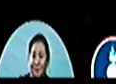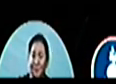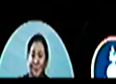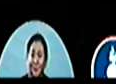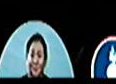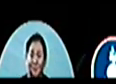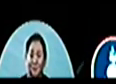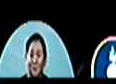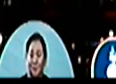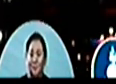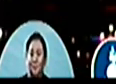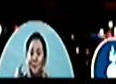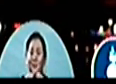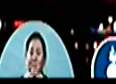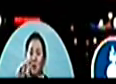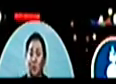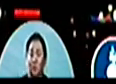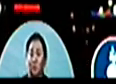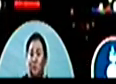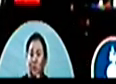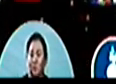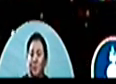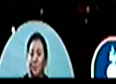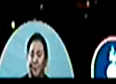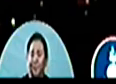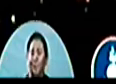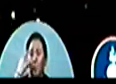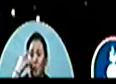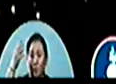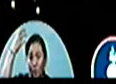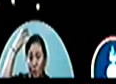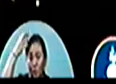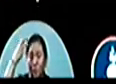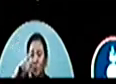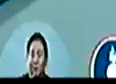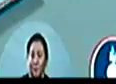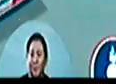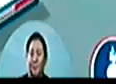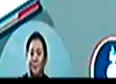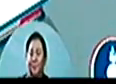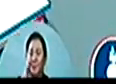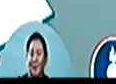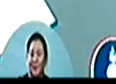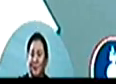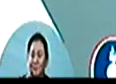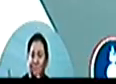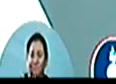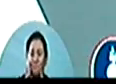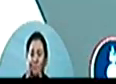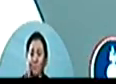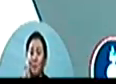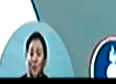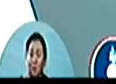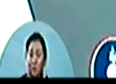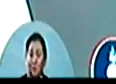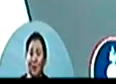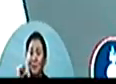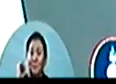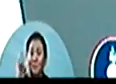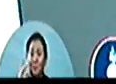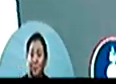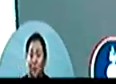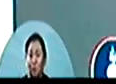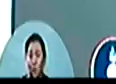нарын бороо хөвш. Эмч багштай ижилхэн иргэнд үйлчилдэг байгууллага. Энэ үзэл санаа ардчилсан намын мөрийн